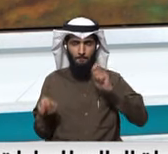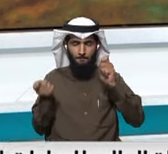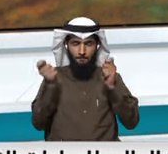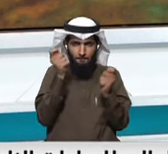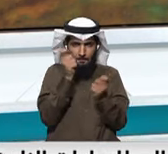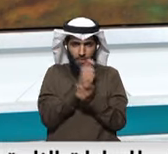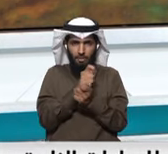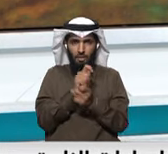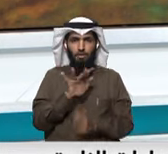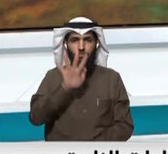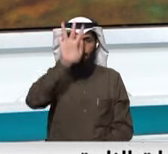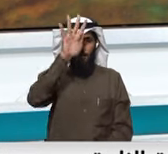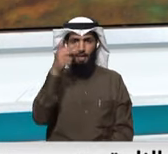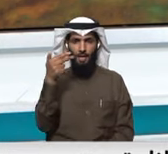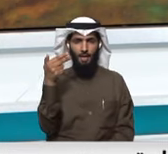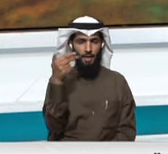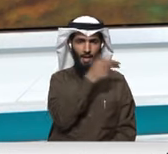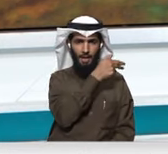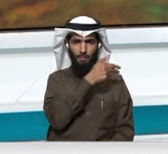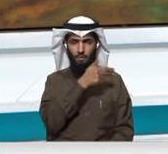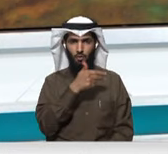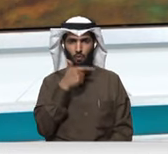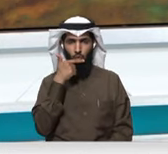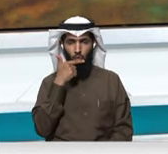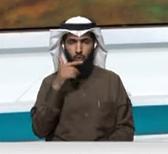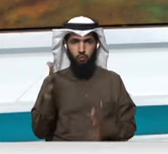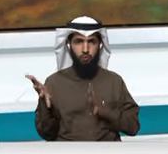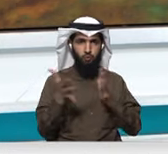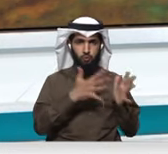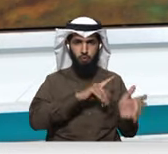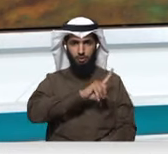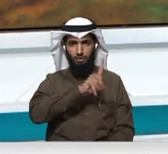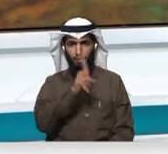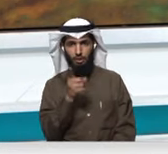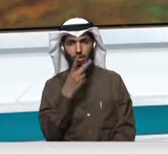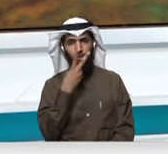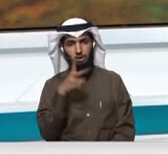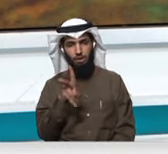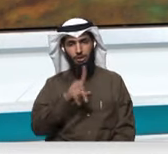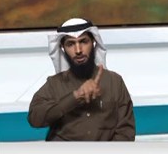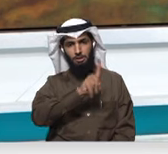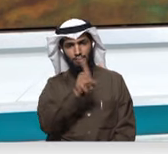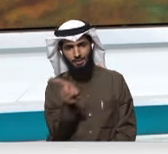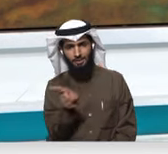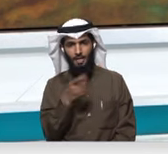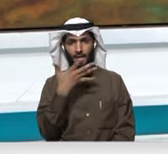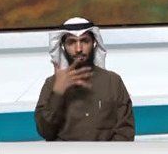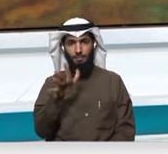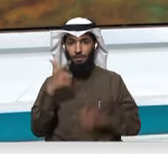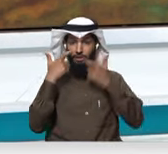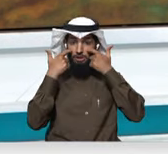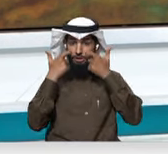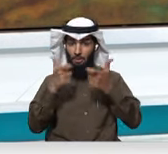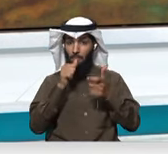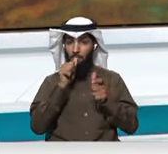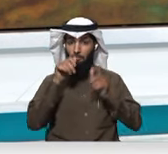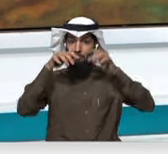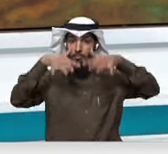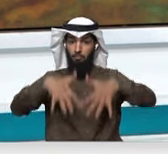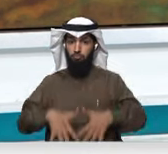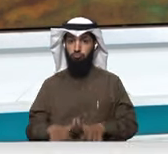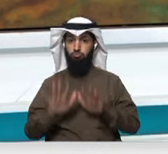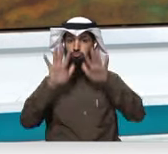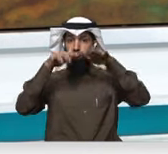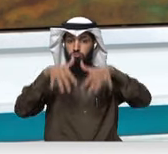راح يكون نشط على فترات سرعه الري رياح من 20 ل 50 ك م في الساعه دير بالكم البحر مو مستقر هالايام ارتفاع